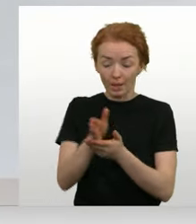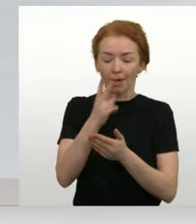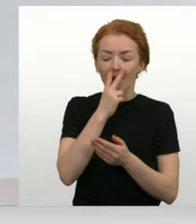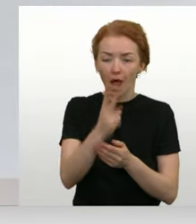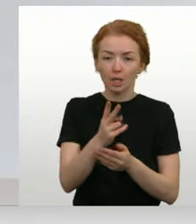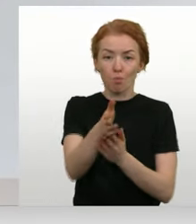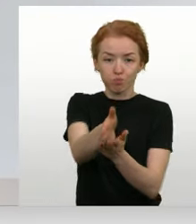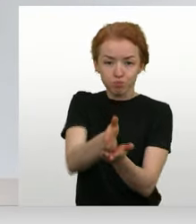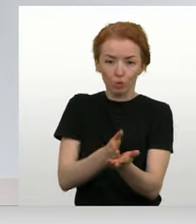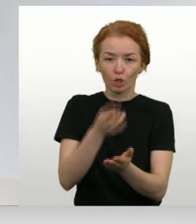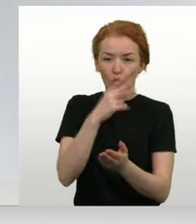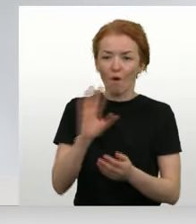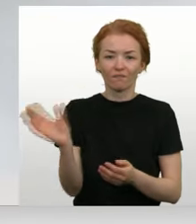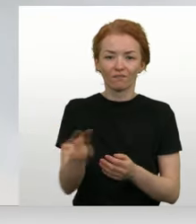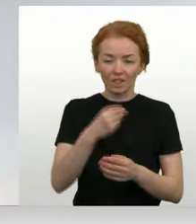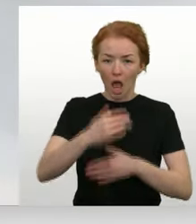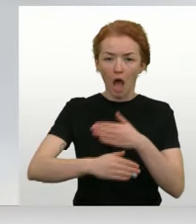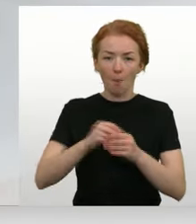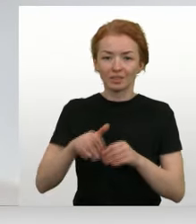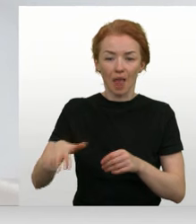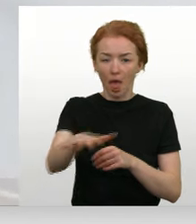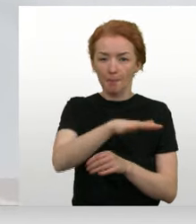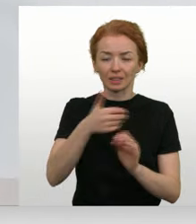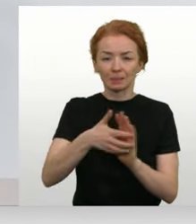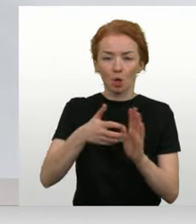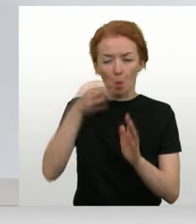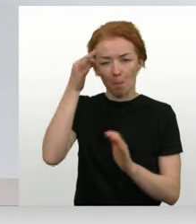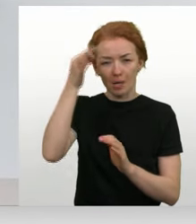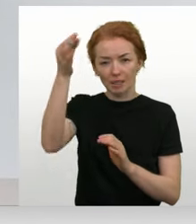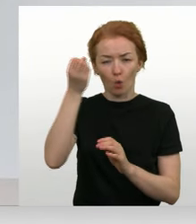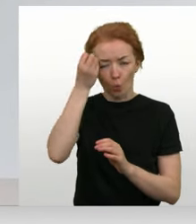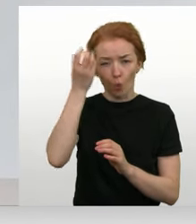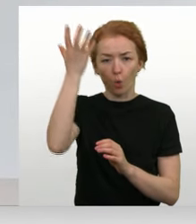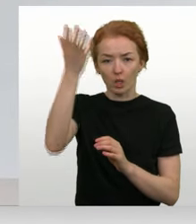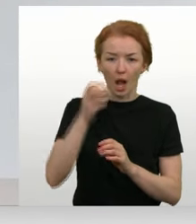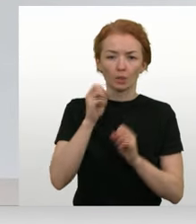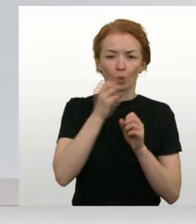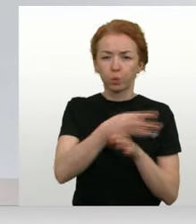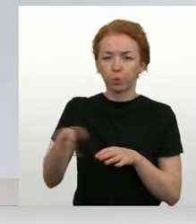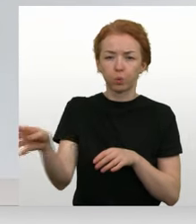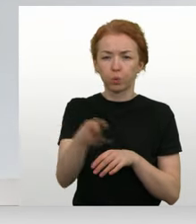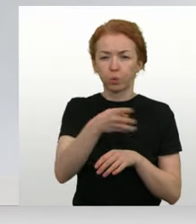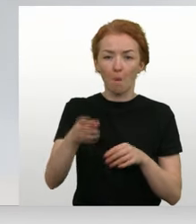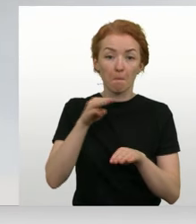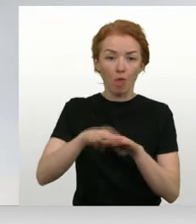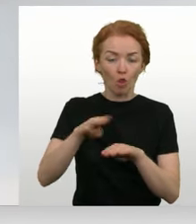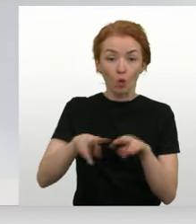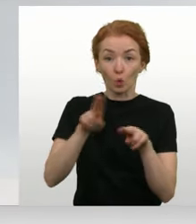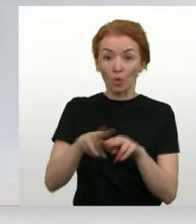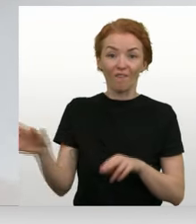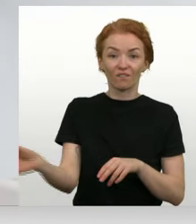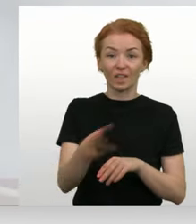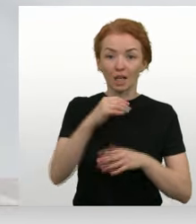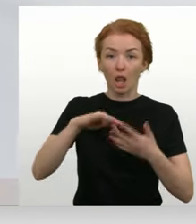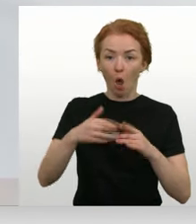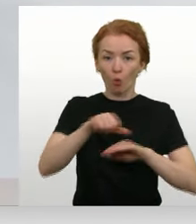pusē no visas āramzemes Latvijā tiek lietotas precīzās jeb gudrās mēslošanas un smizināšanas metodas, kur visas lauku robežas